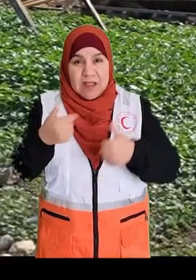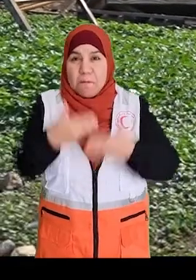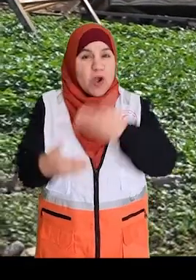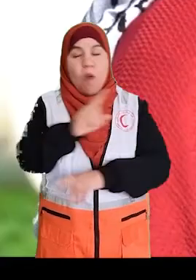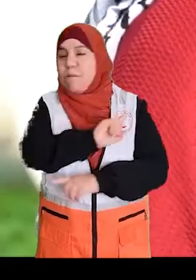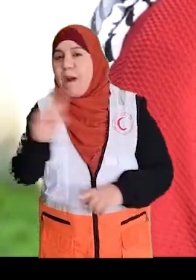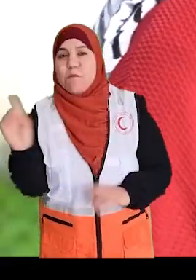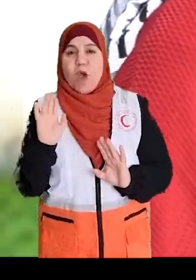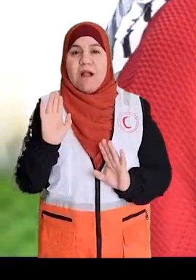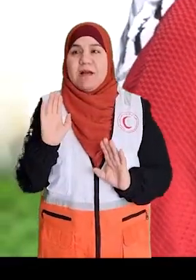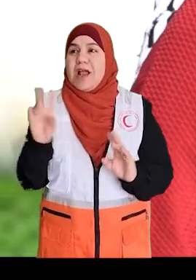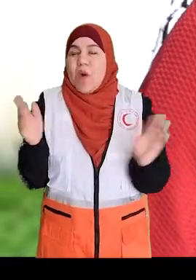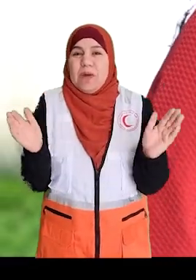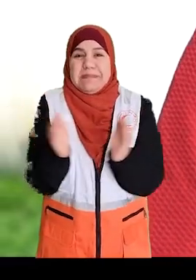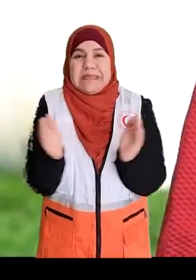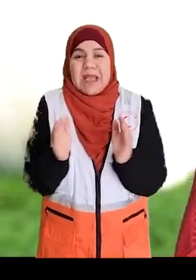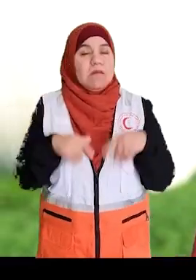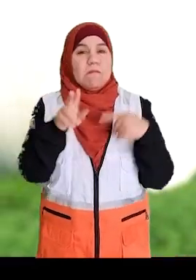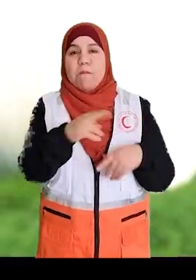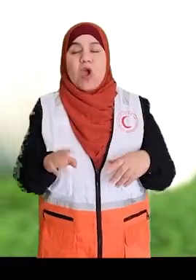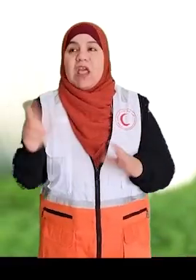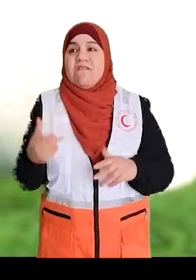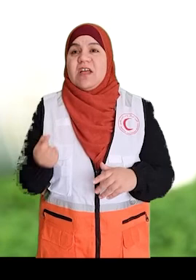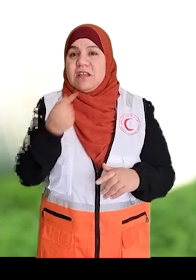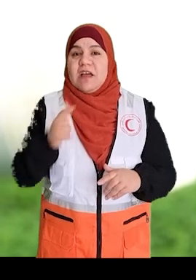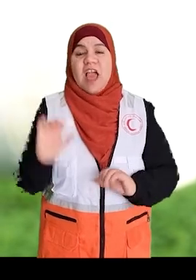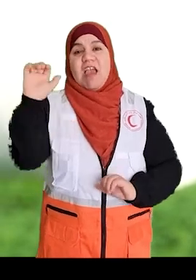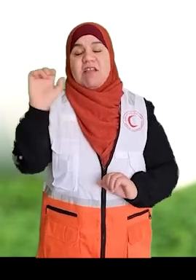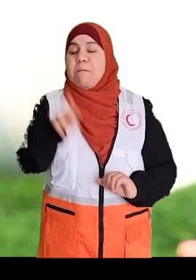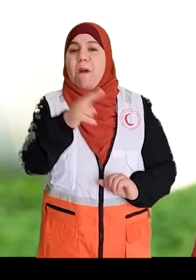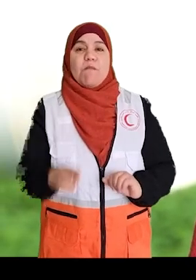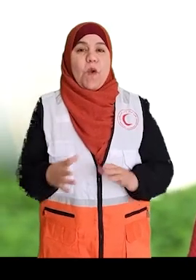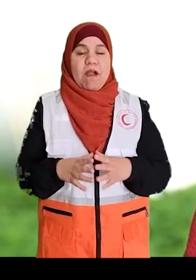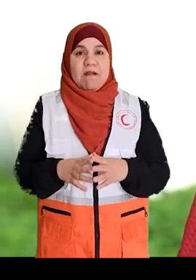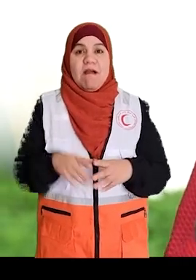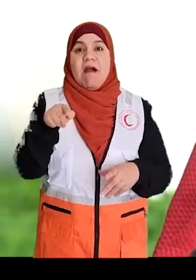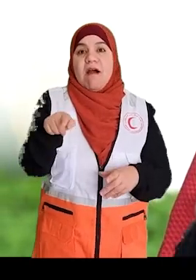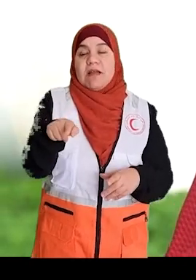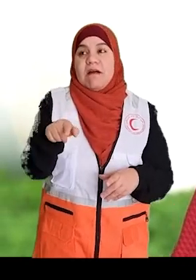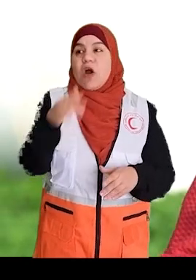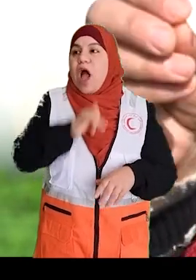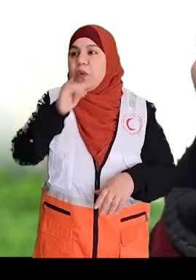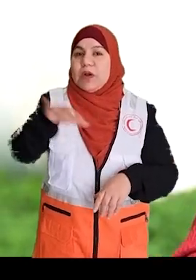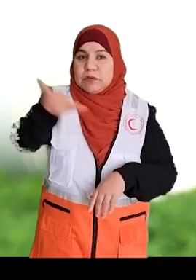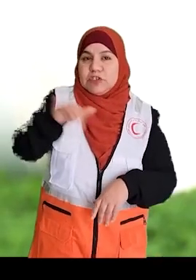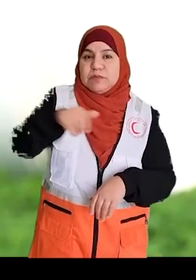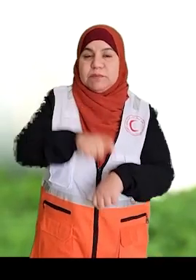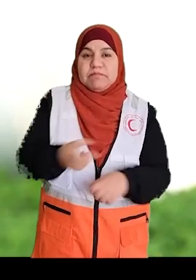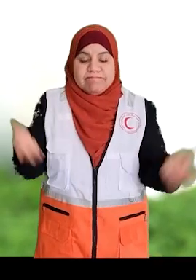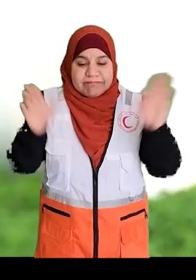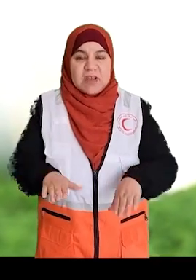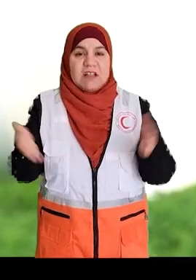هسع نبني براكية صغيرة هون، كيف بدنا نبني عيادة هون عنا؟ ما منقدرش، لأنه هون في كل وقت بيجوا بيهدموا